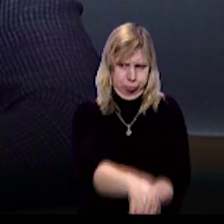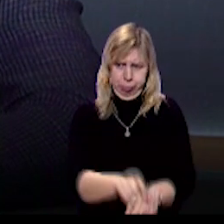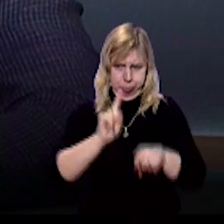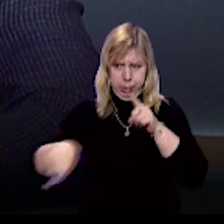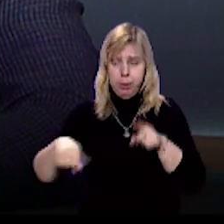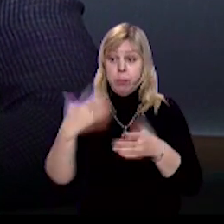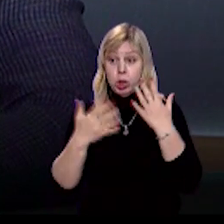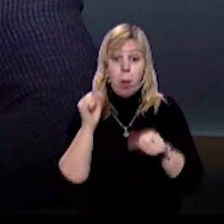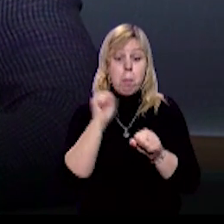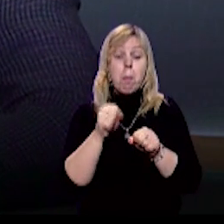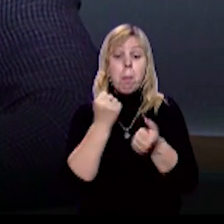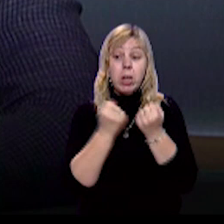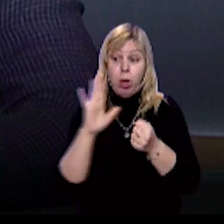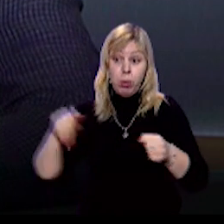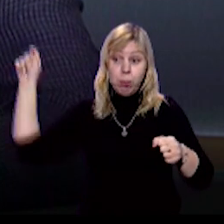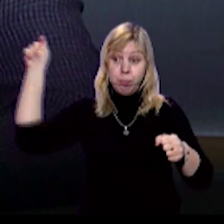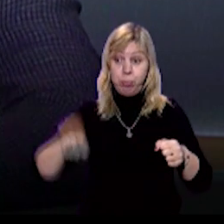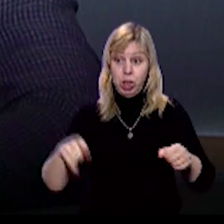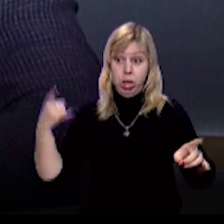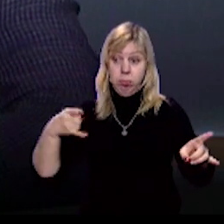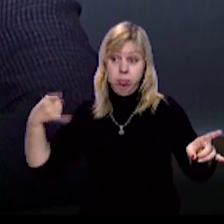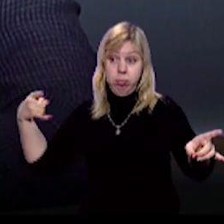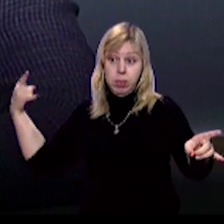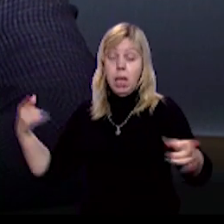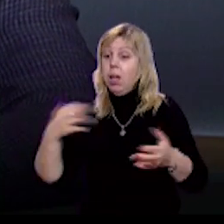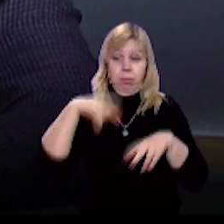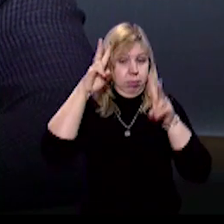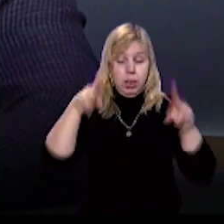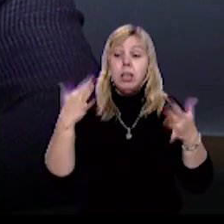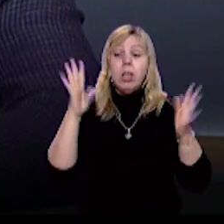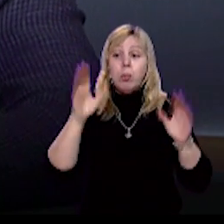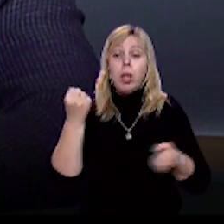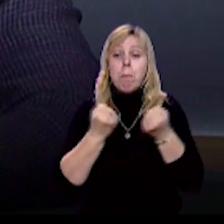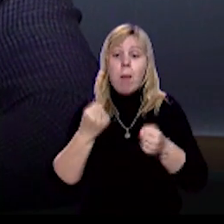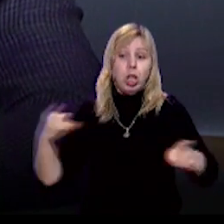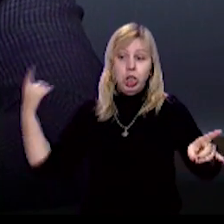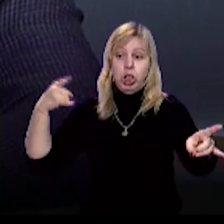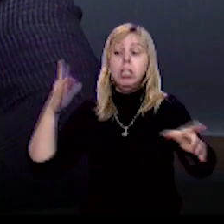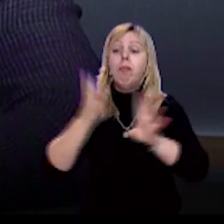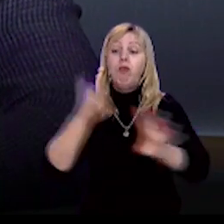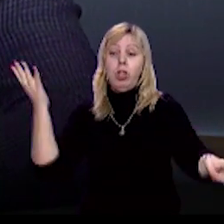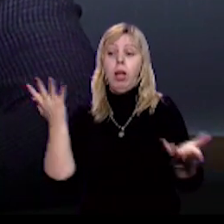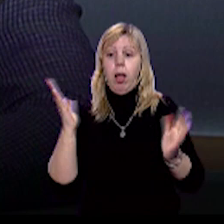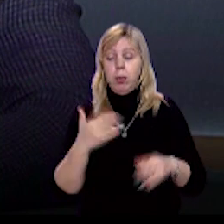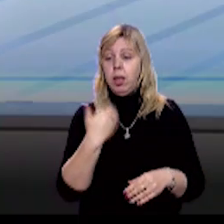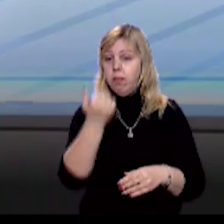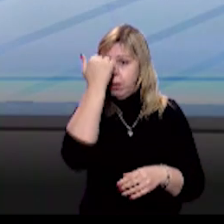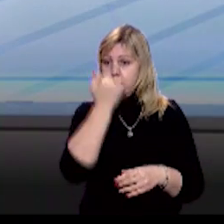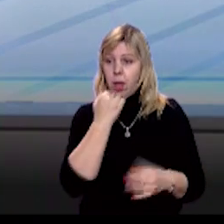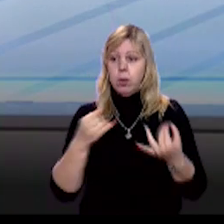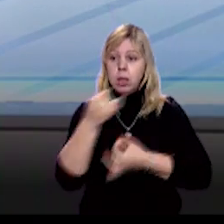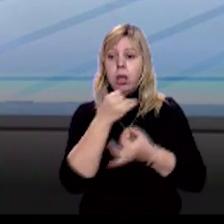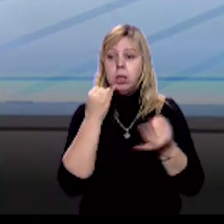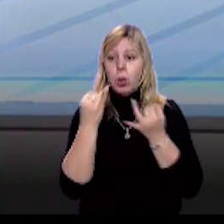машини будуть приїжджати, то ніхто не знає, скільки буде приїжджати машин. І скільки їх буде ставати в чергу. Ну, я вам дякую за